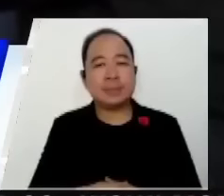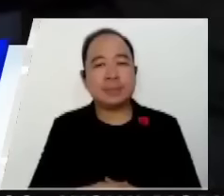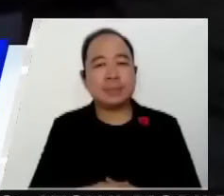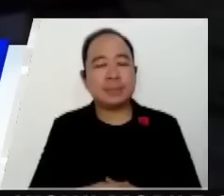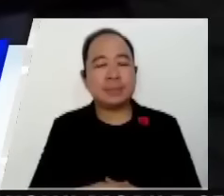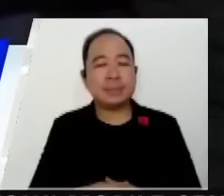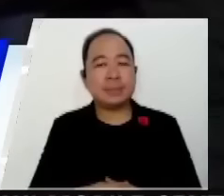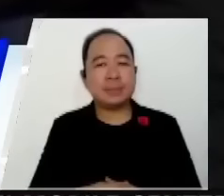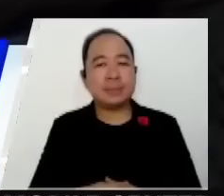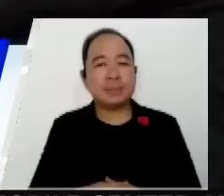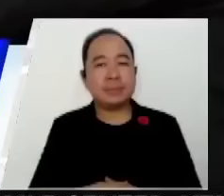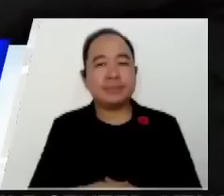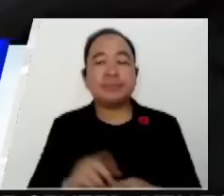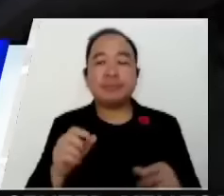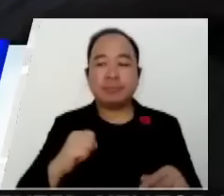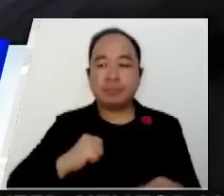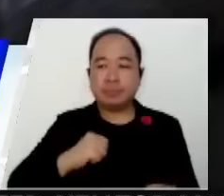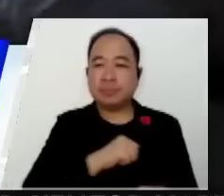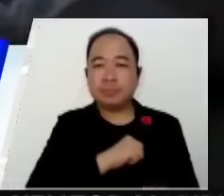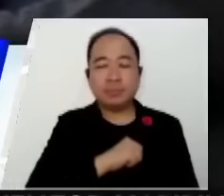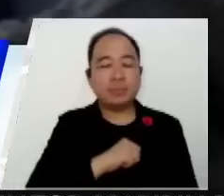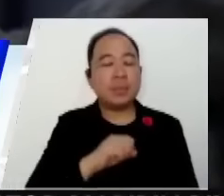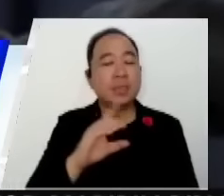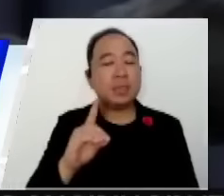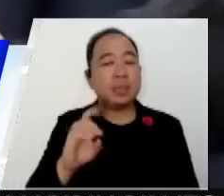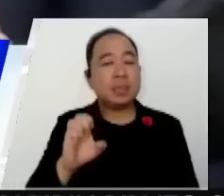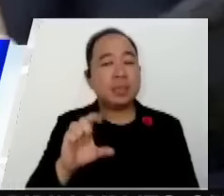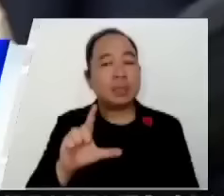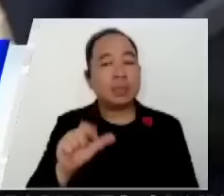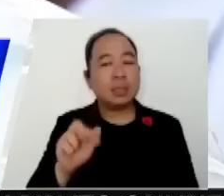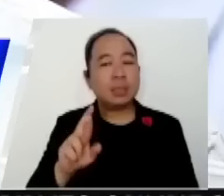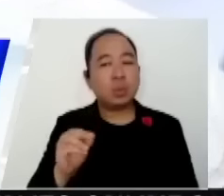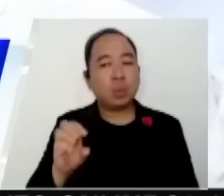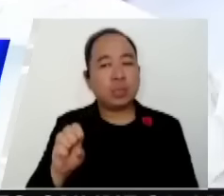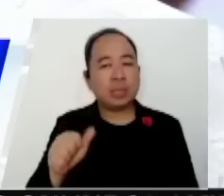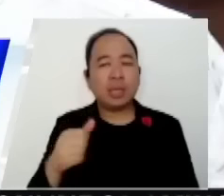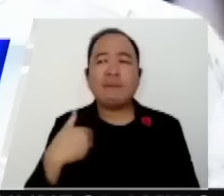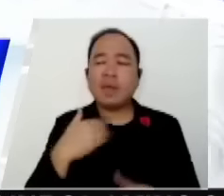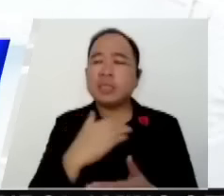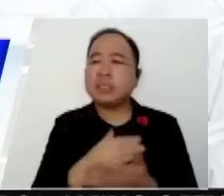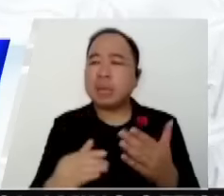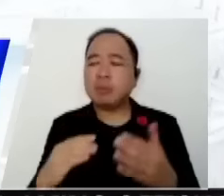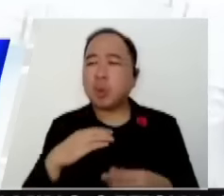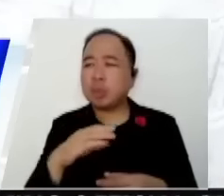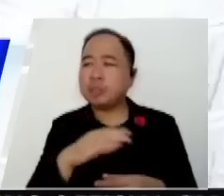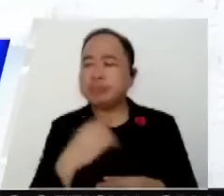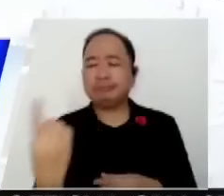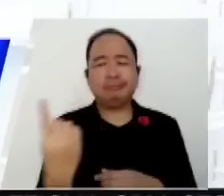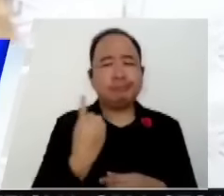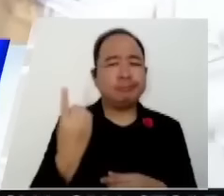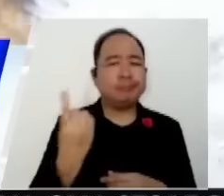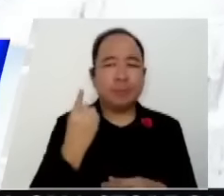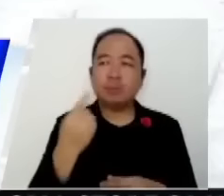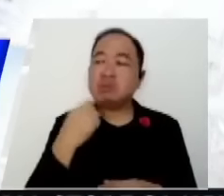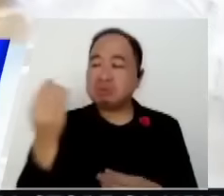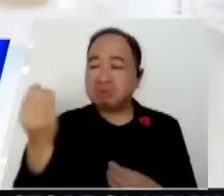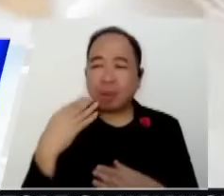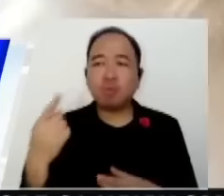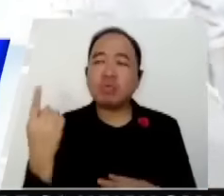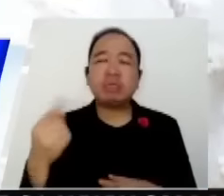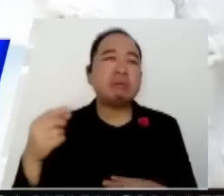Paglalahad ni Senador Ronald Bato de la Rosa, may mga congressman daw na lumapit sa kanya at nagsabing sumusunod lang sila sa utos kaya